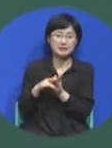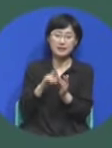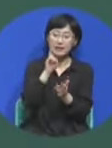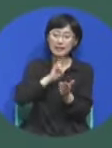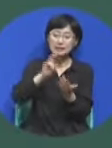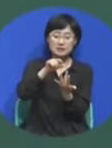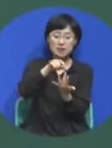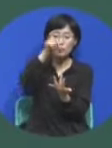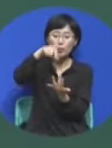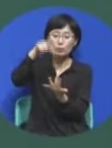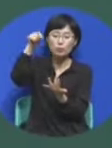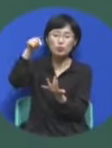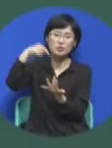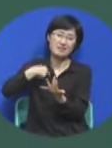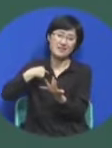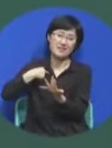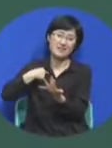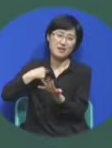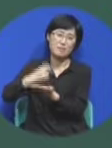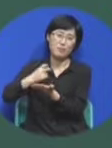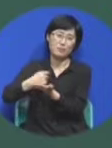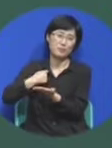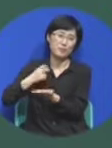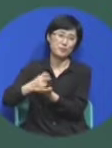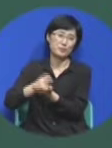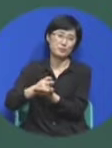그냥 어떤 규례라고 생각이 되죠.